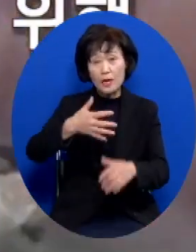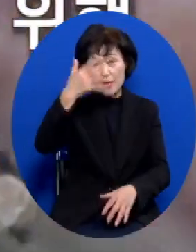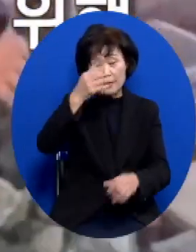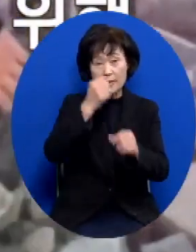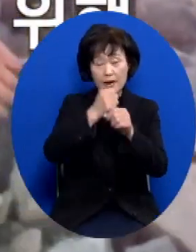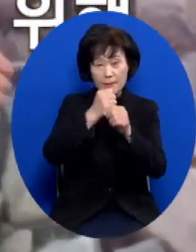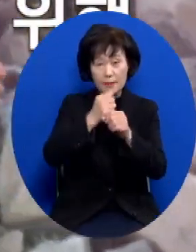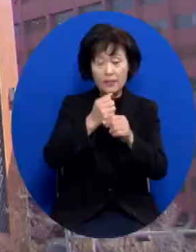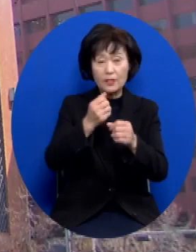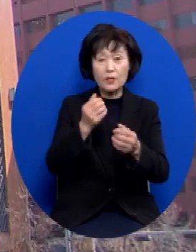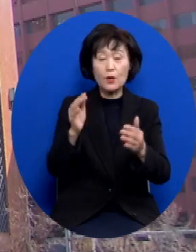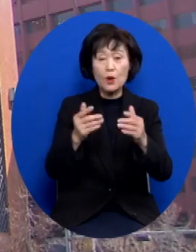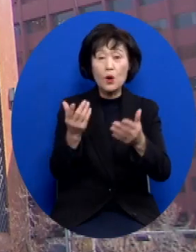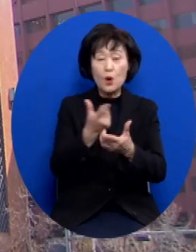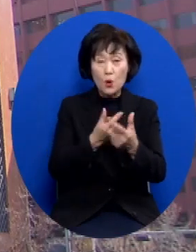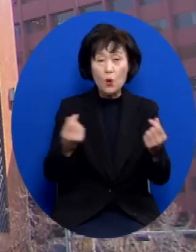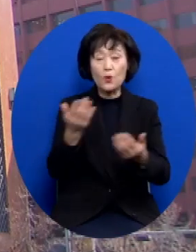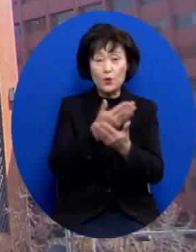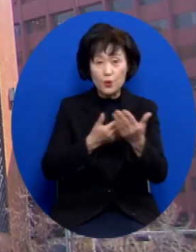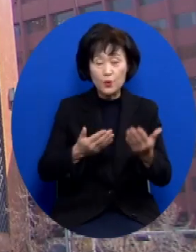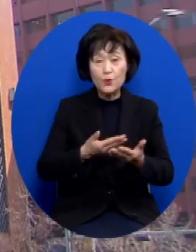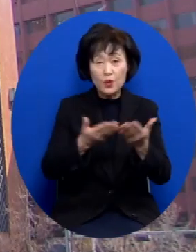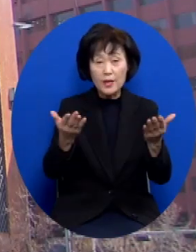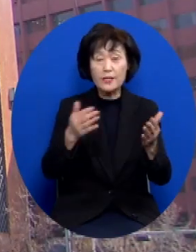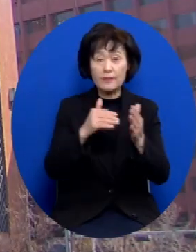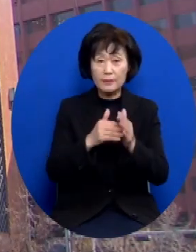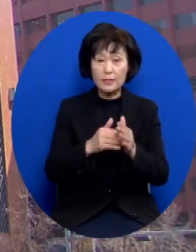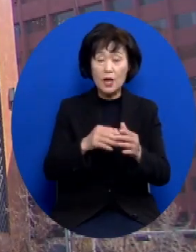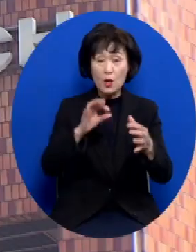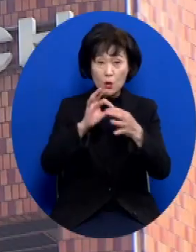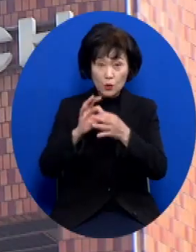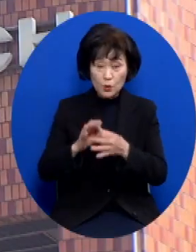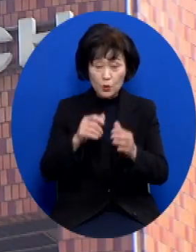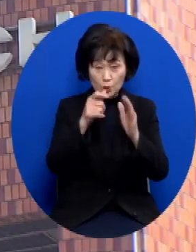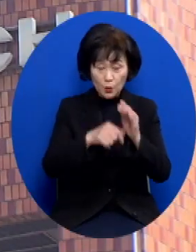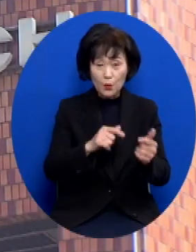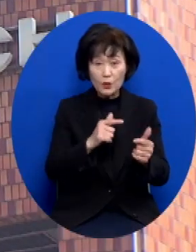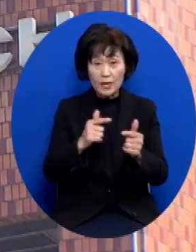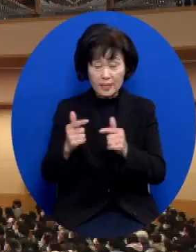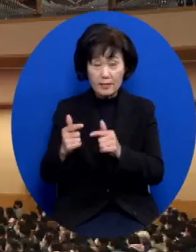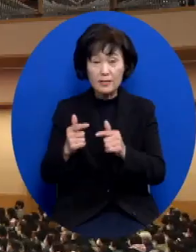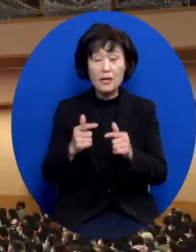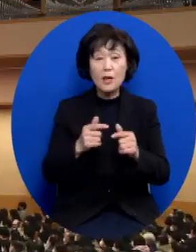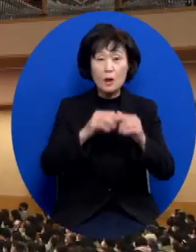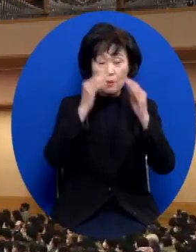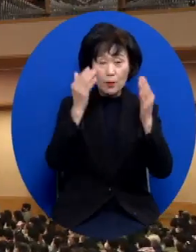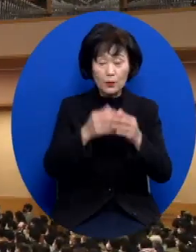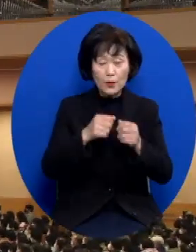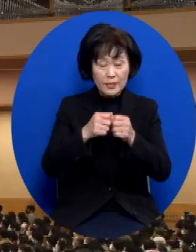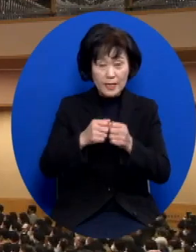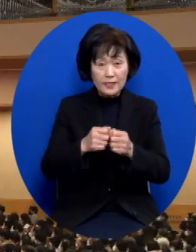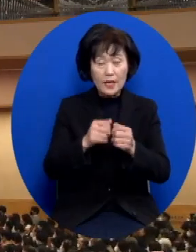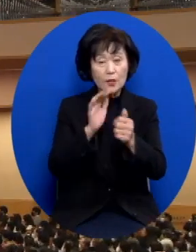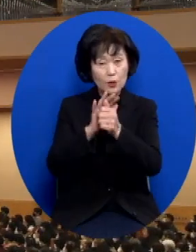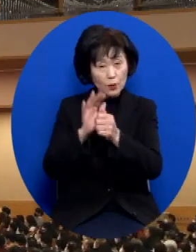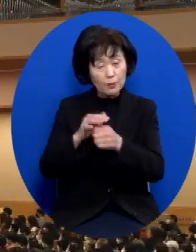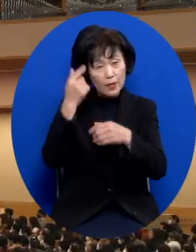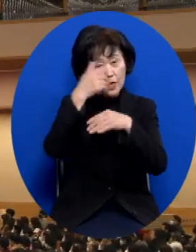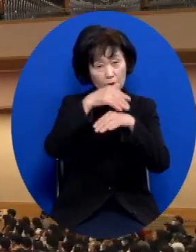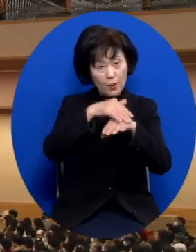공유했습니다. 여의도 순복음교회와 소속 교단인 기독교대한 하나님의 성회도 구체적인 지원 계획을